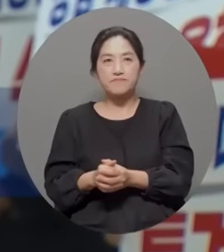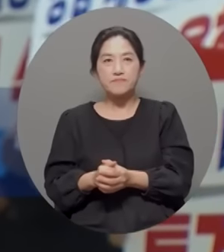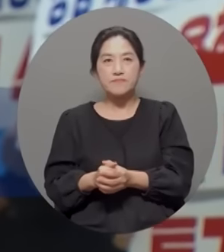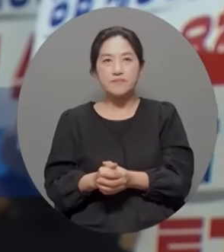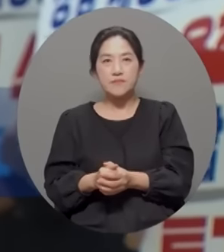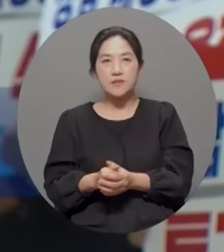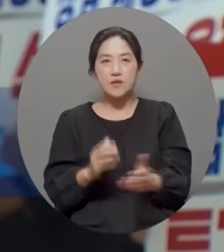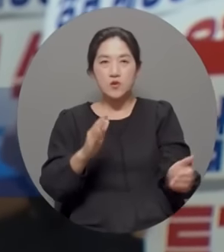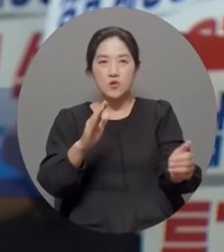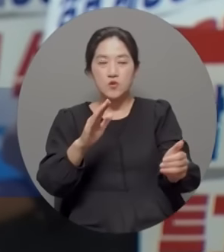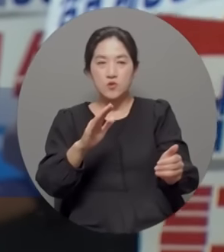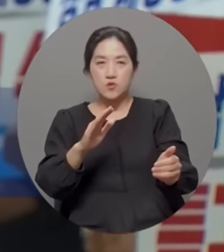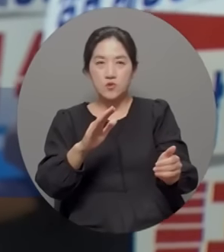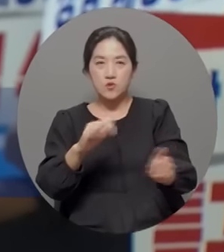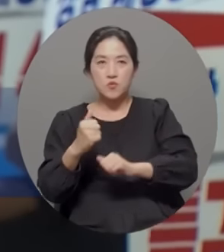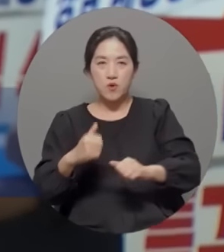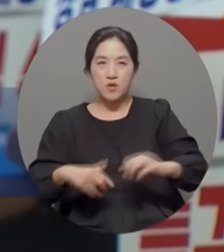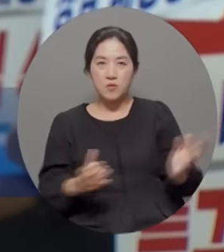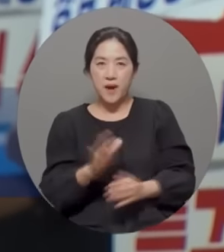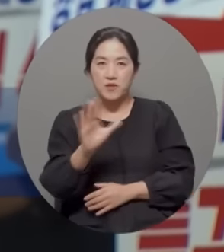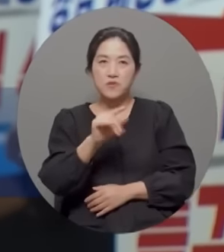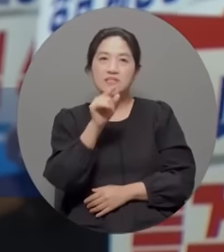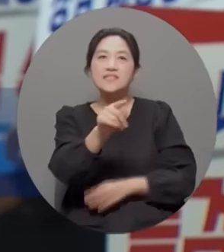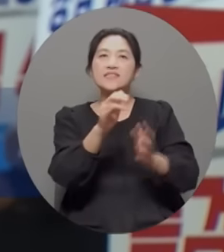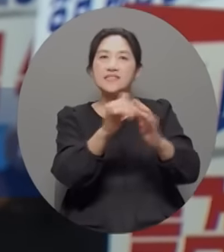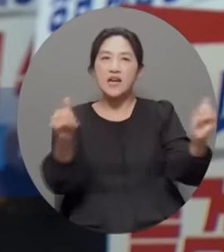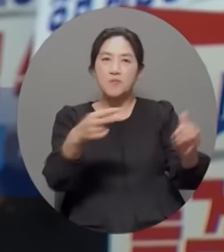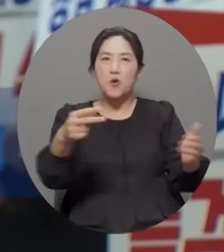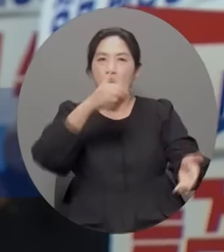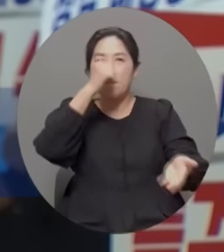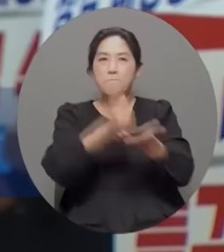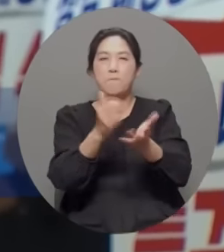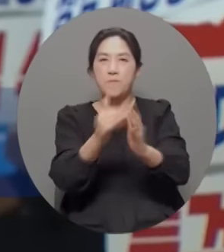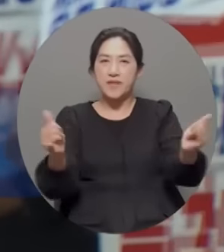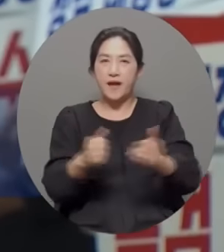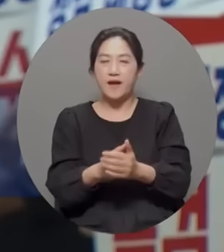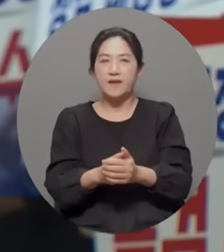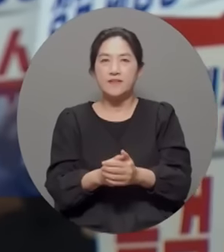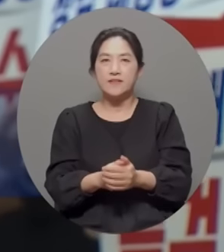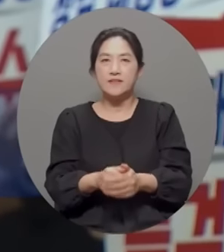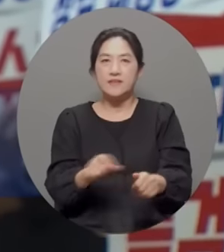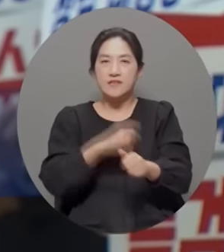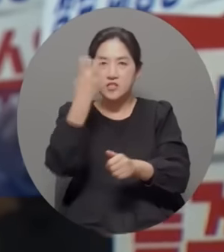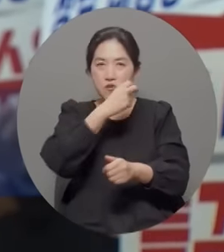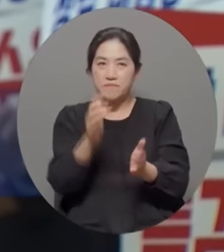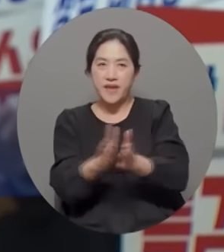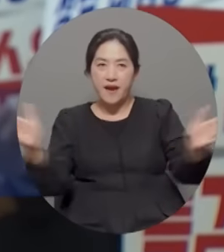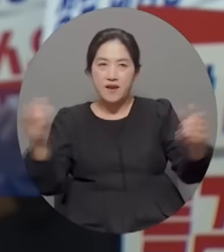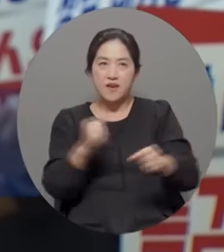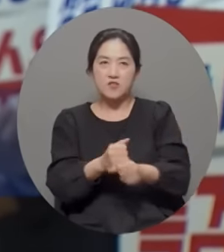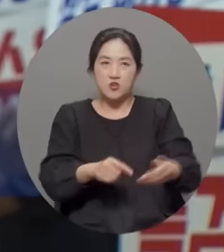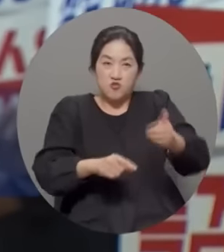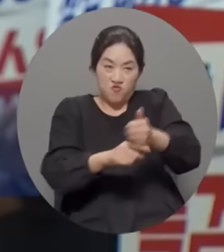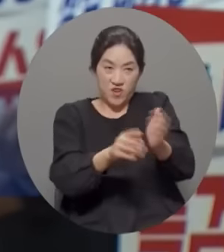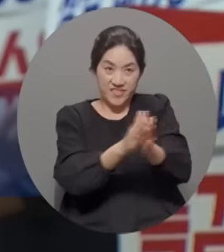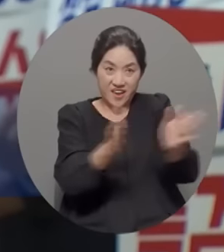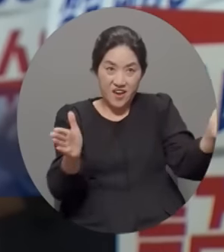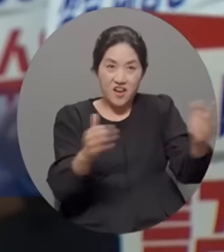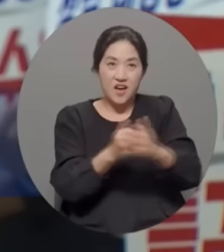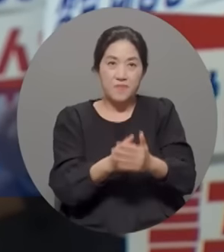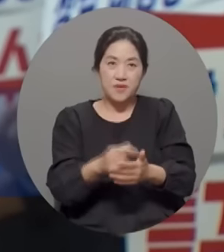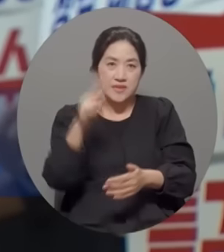협조하지 않게 하는 바로 그 사람이 범인이다. 특검 발족해서 수사